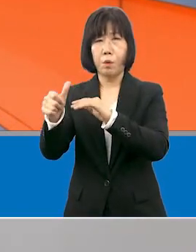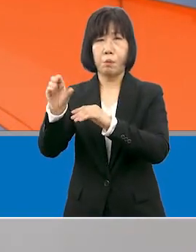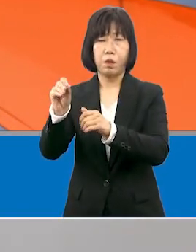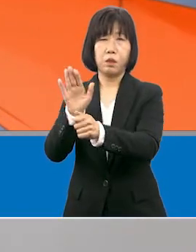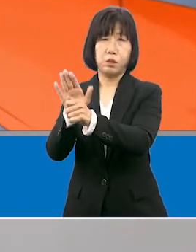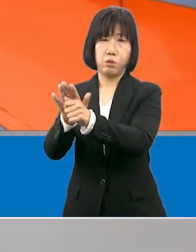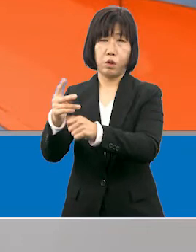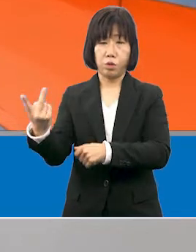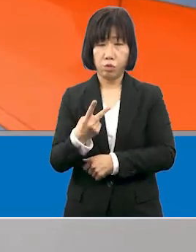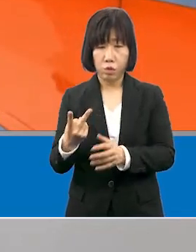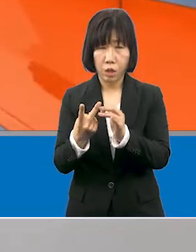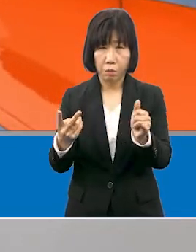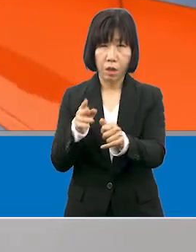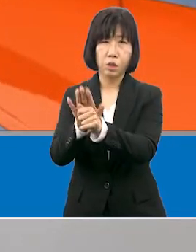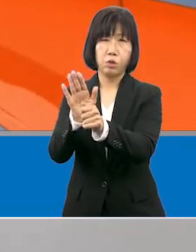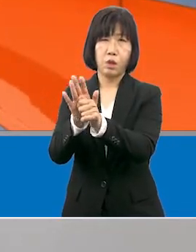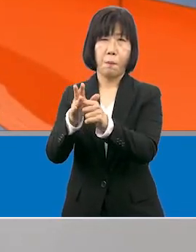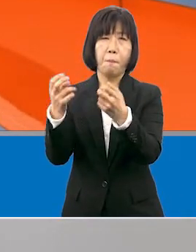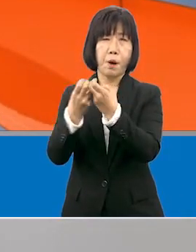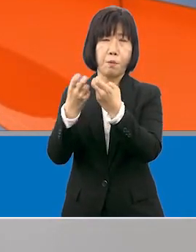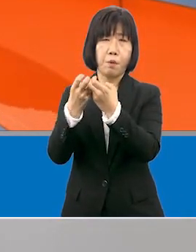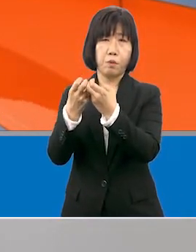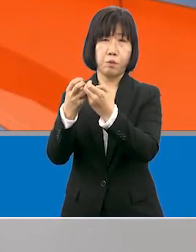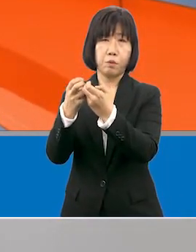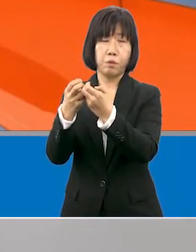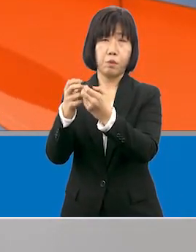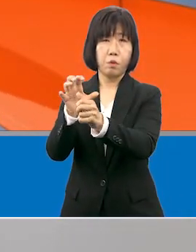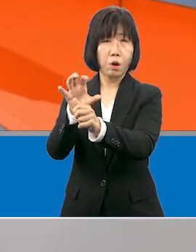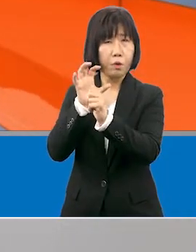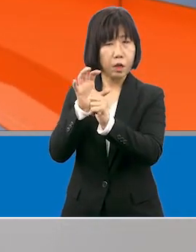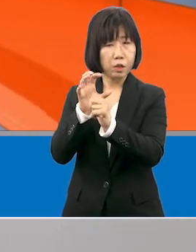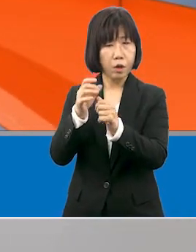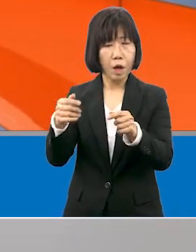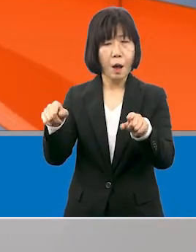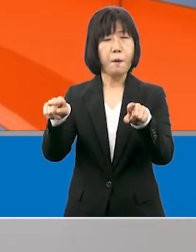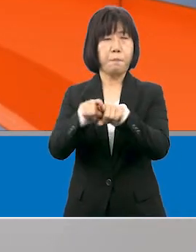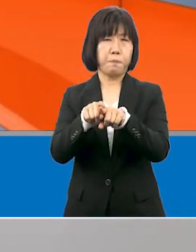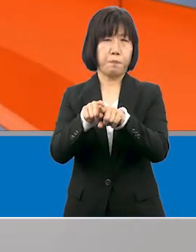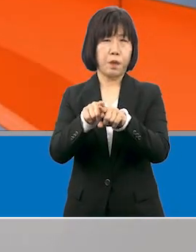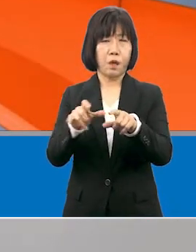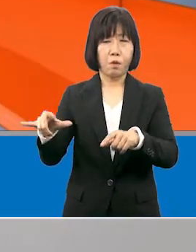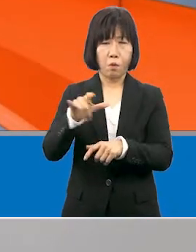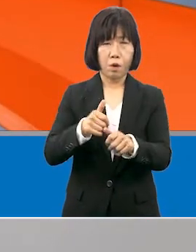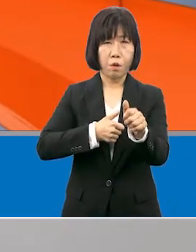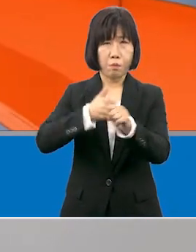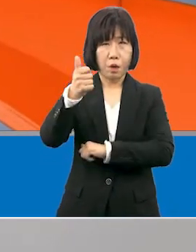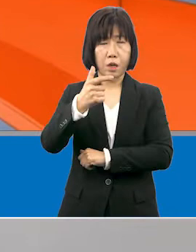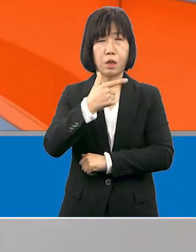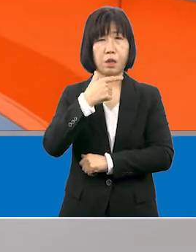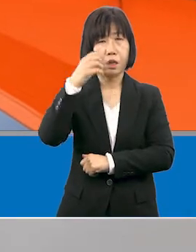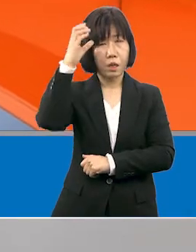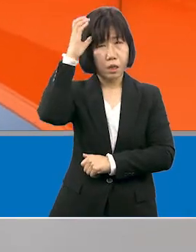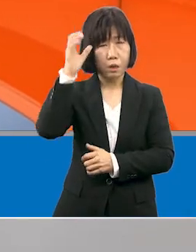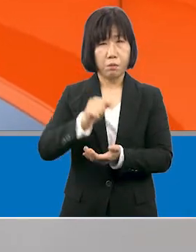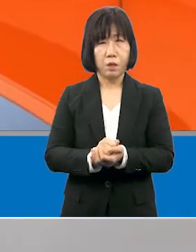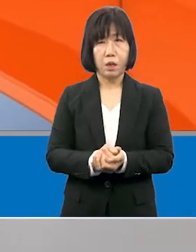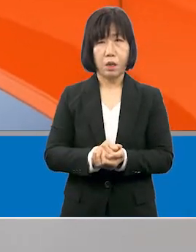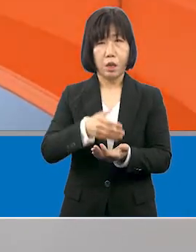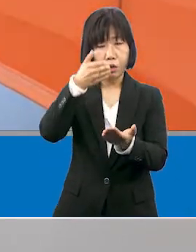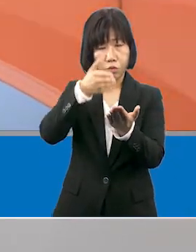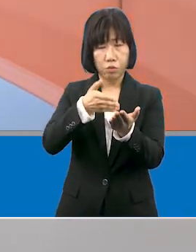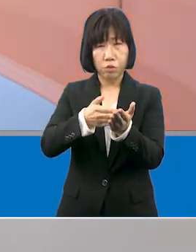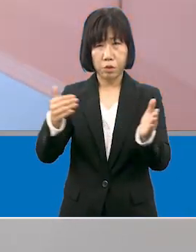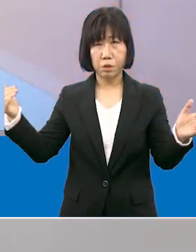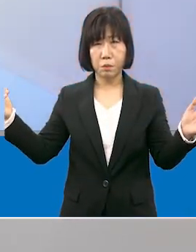임대인과 임차인 모두에게 도움이 되는 지원 방안을 통해 코로나 이브를 함께 극복할 수 있기를 기대합니다 이상으로